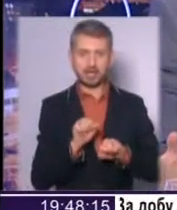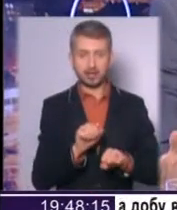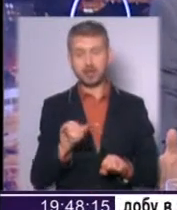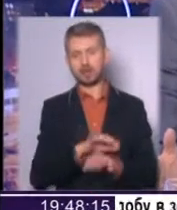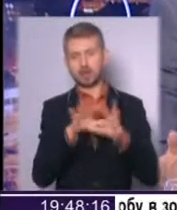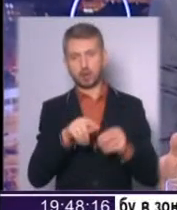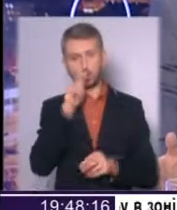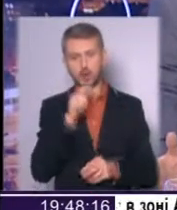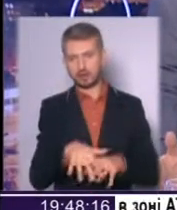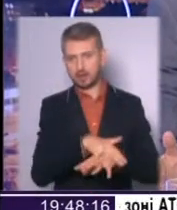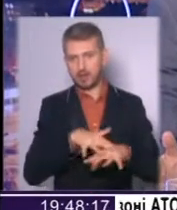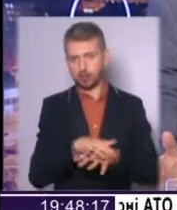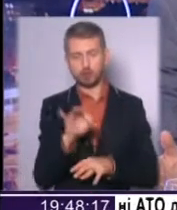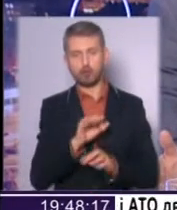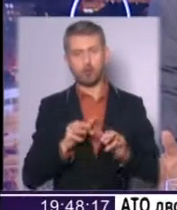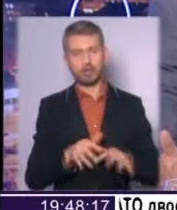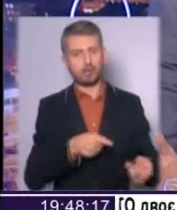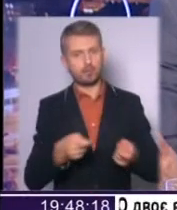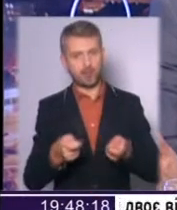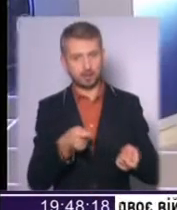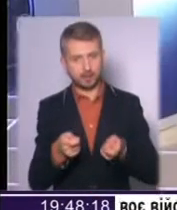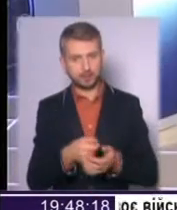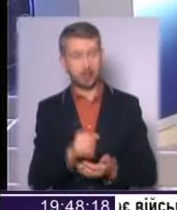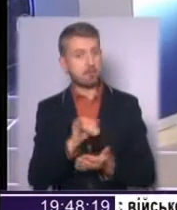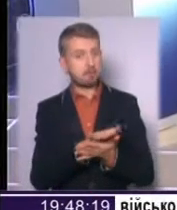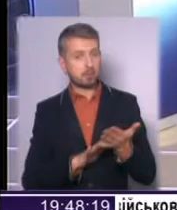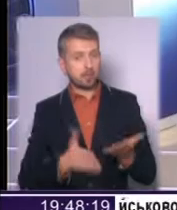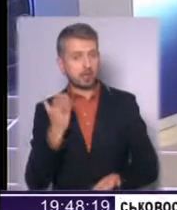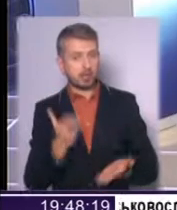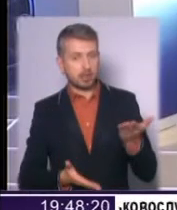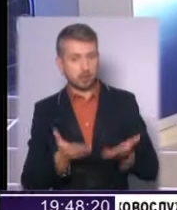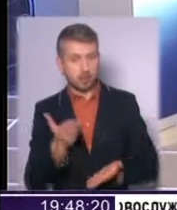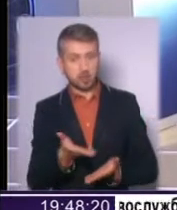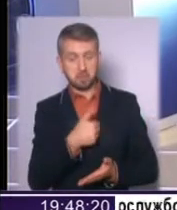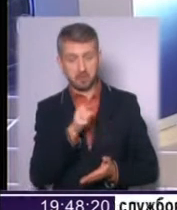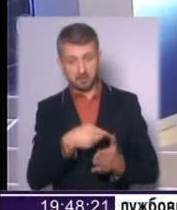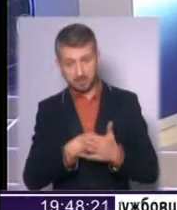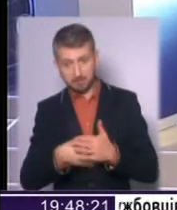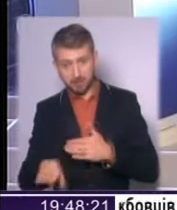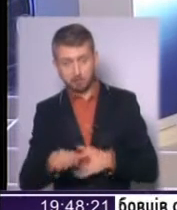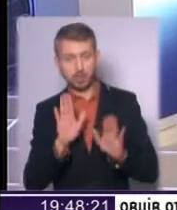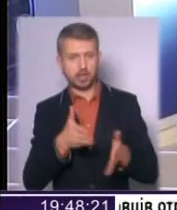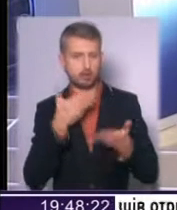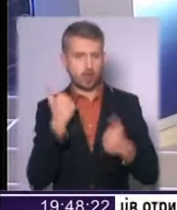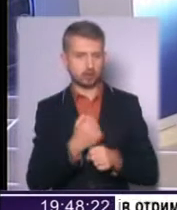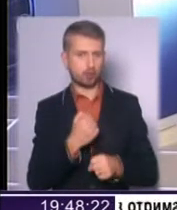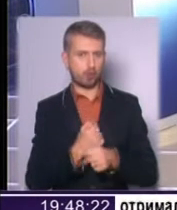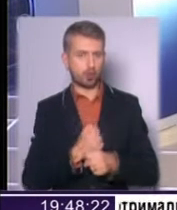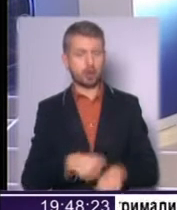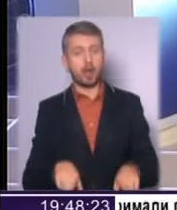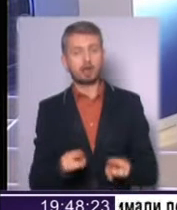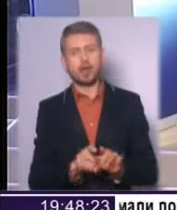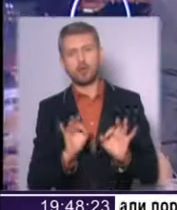думаю, що цей парламент довго не проіснує, але ми там потрібні лише навіть для того, щоб хоча б час від часу виступити з